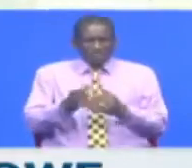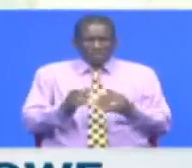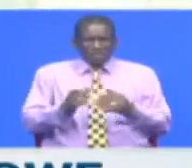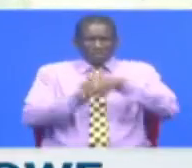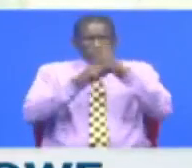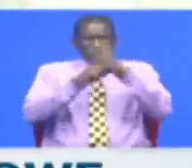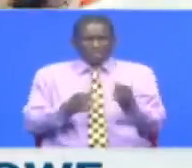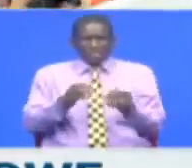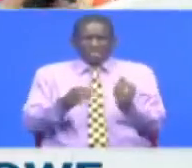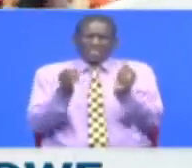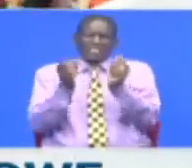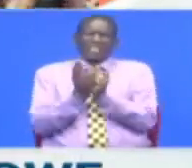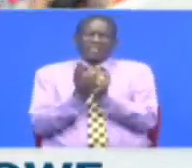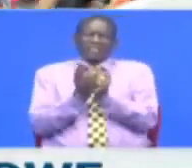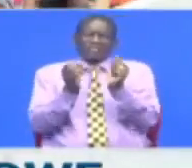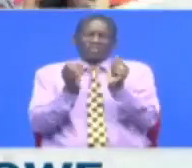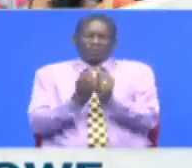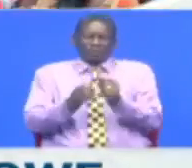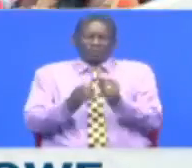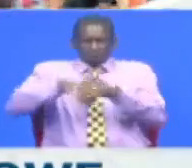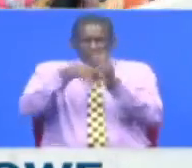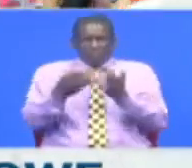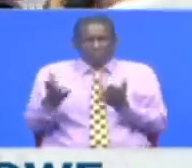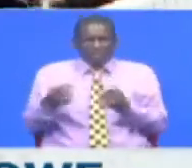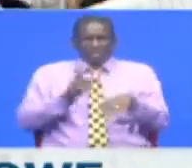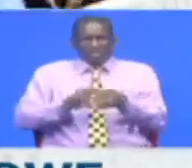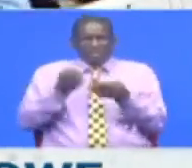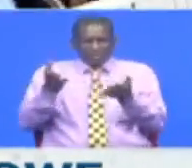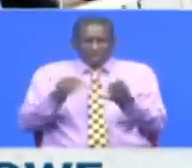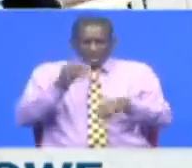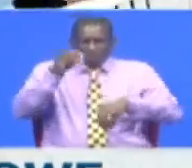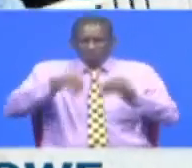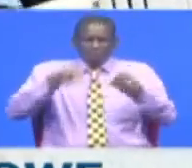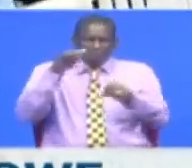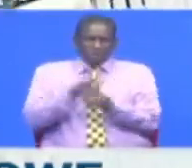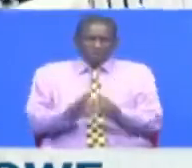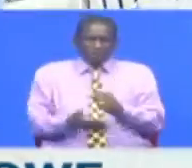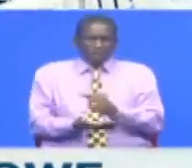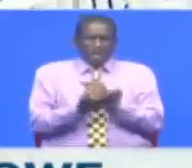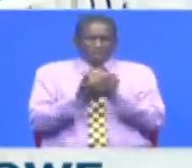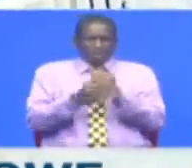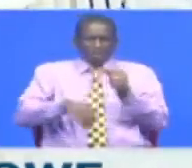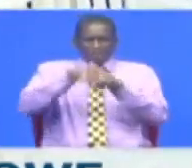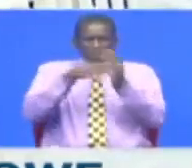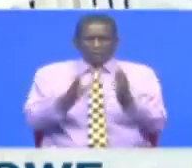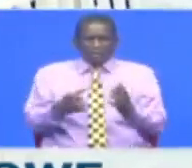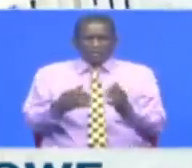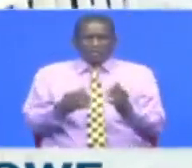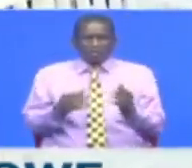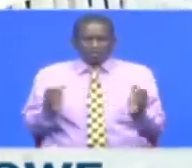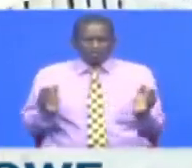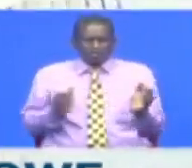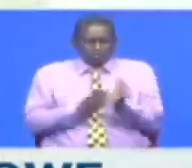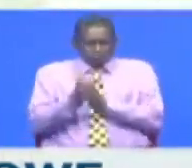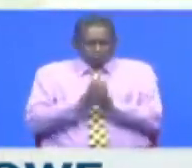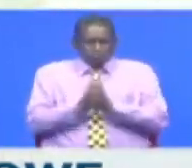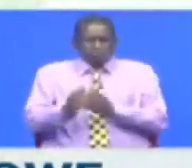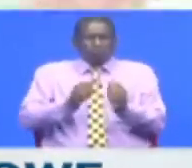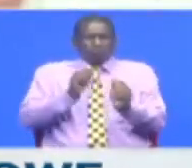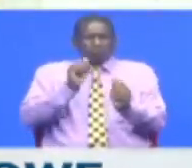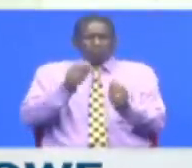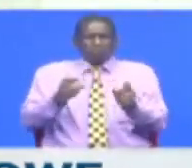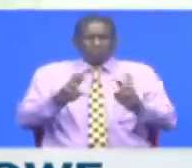mchezaji wa 12 kwenye uwanja. Wakati mwingi akiwa uwanjani anachangia pakubwa kuweza kusaidia wachezaji kupata ile morale na kuweza kujituma zaidi wanapokuwa